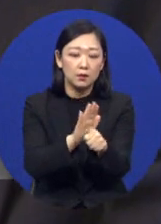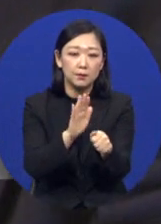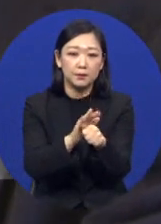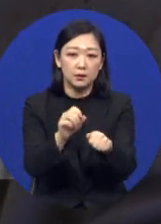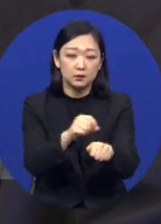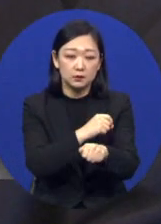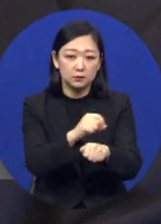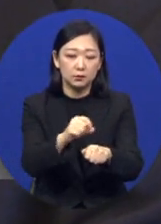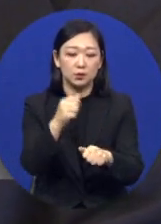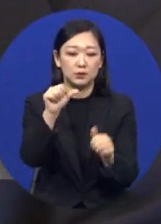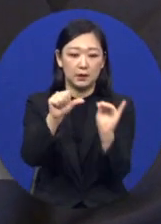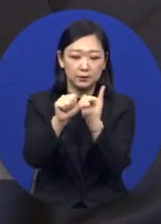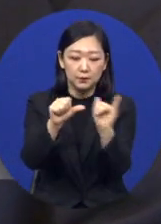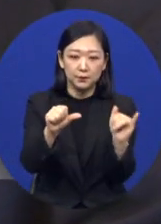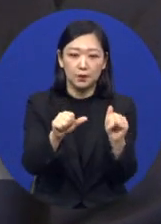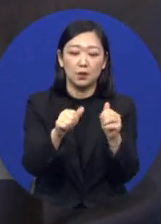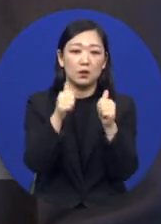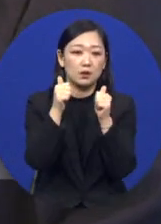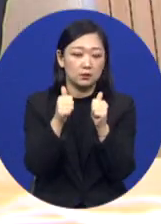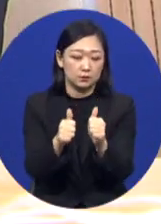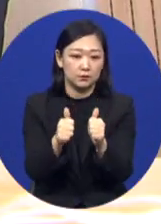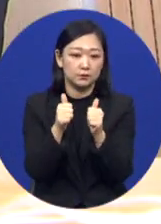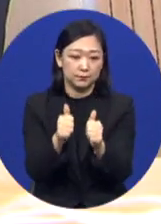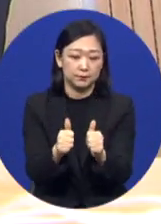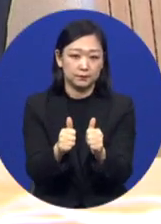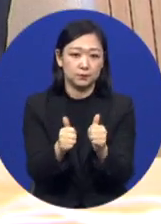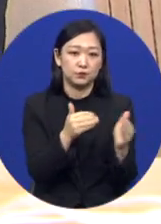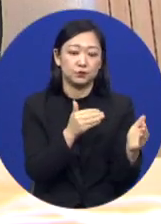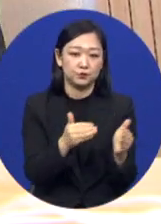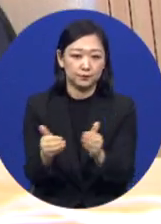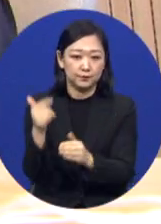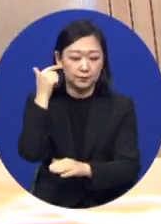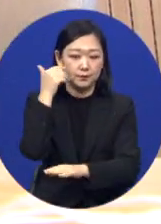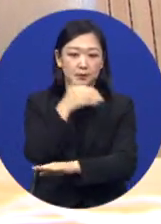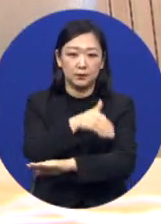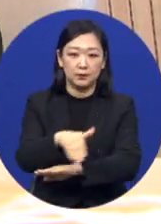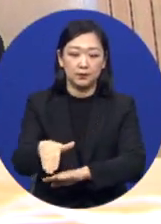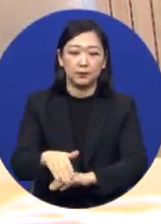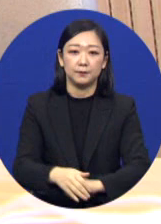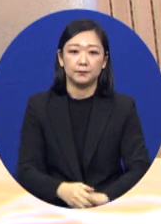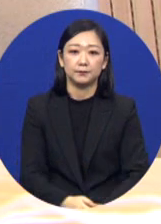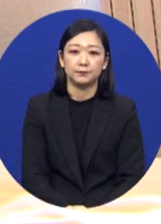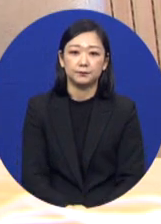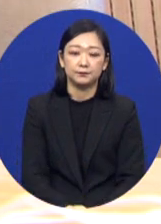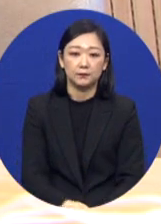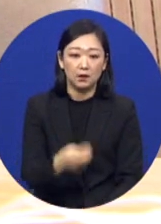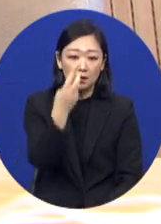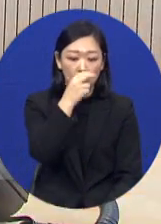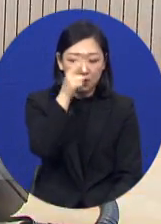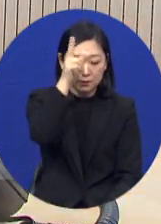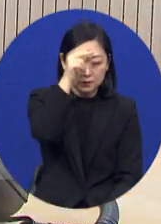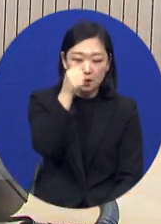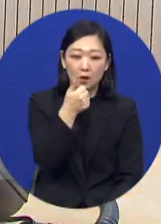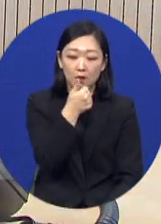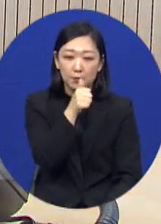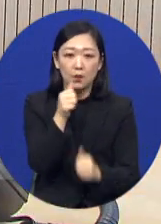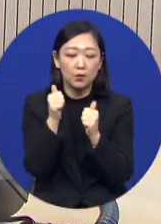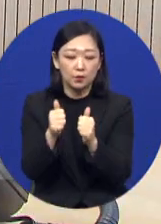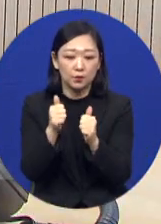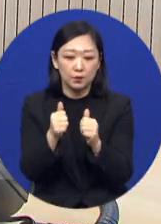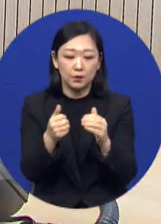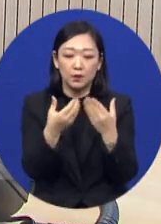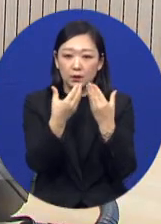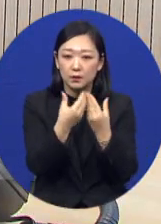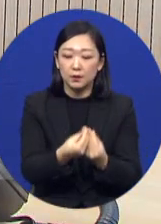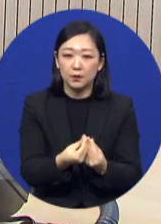등 5명의 공판 준비기를 가질 예정입니다 공판 준비 기일에는 검찰과 변호인이 쟁점사항을